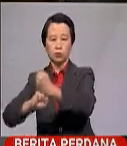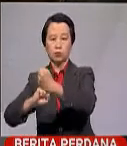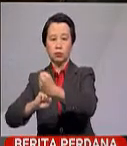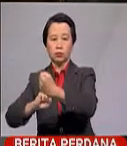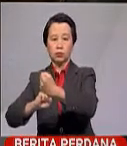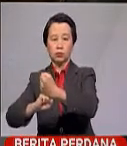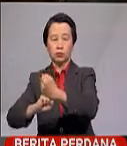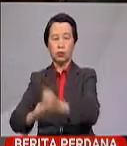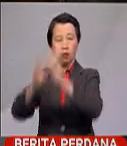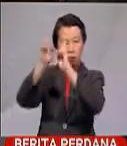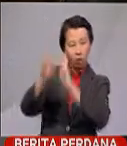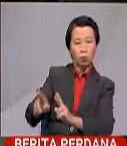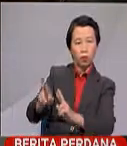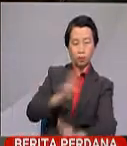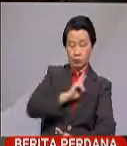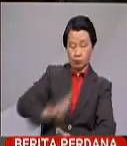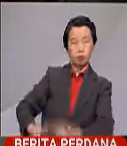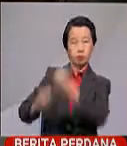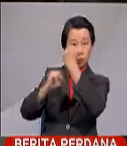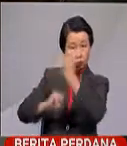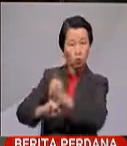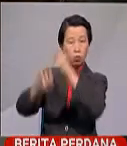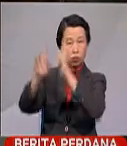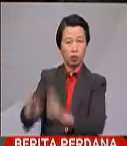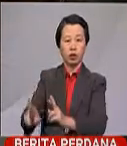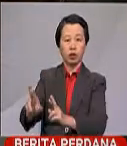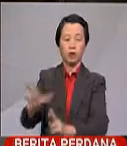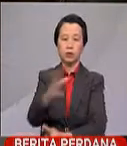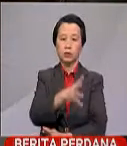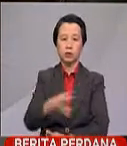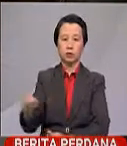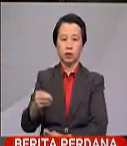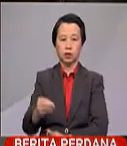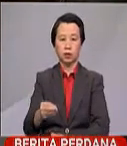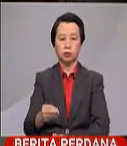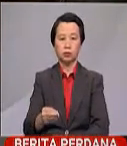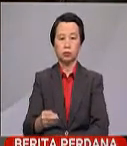menyokong, hormati dan mudah-mudahan dapat